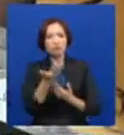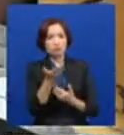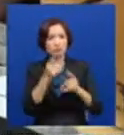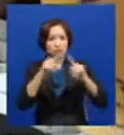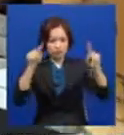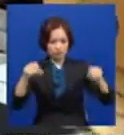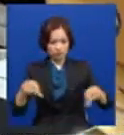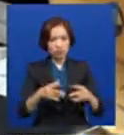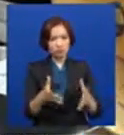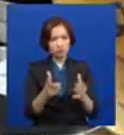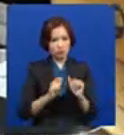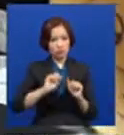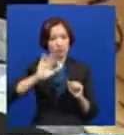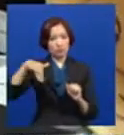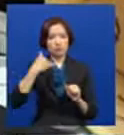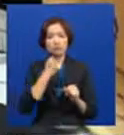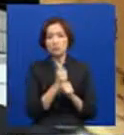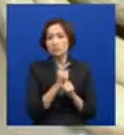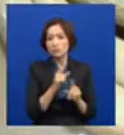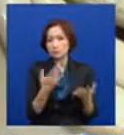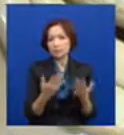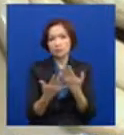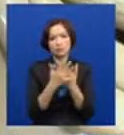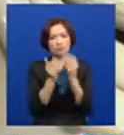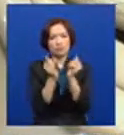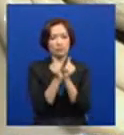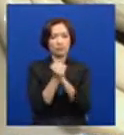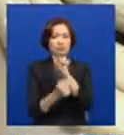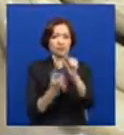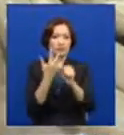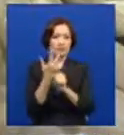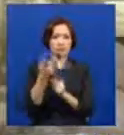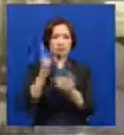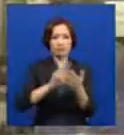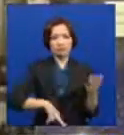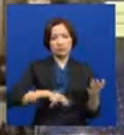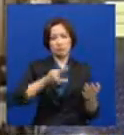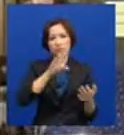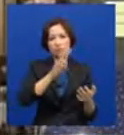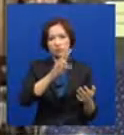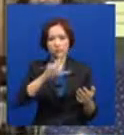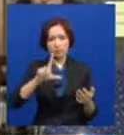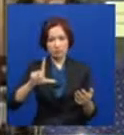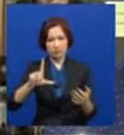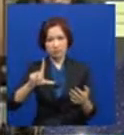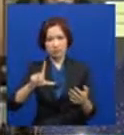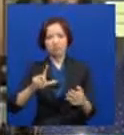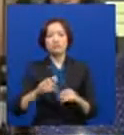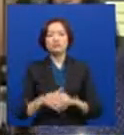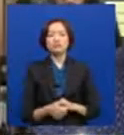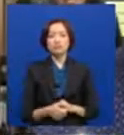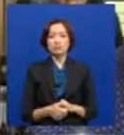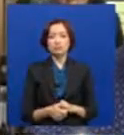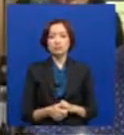การฝ่าฝืนมีโทษจำคุกไม่เกิน3ปีหรือปรับไม่เกิน6ล้านบาท ในเรื่องของการขึ้นทะเบียน